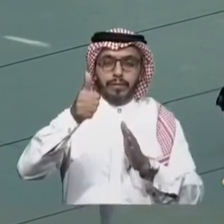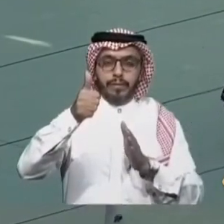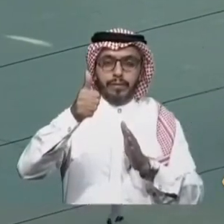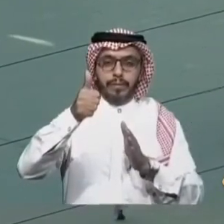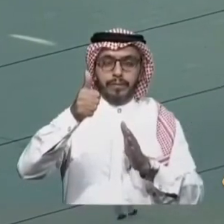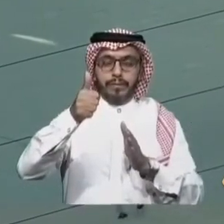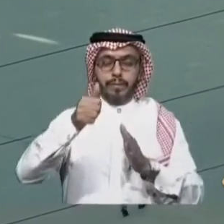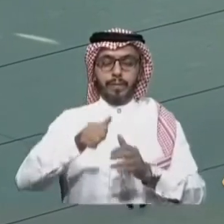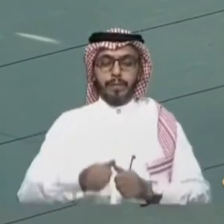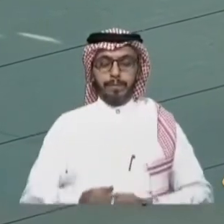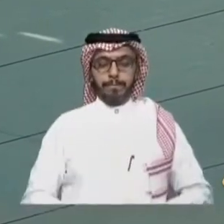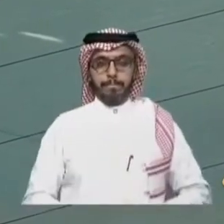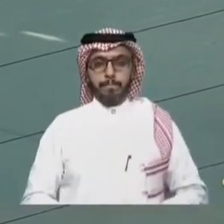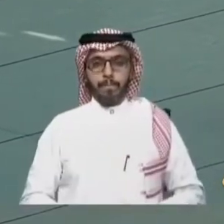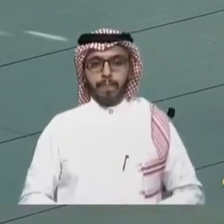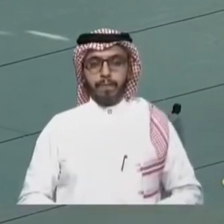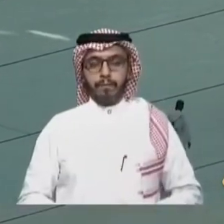الفلاح،